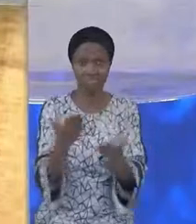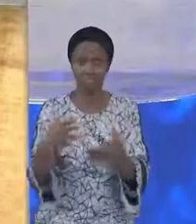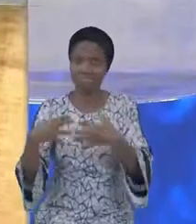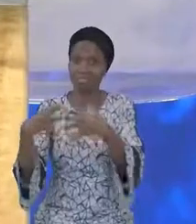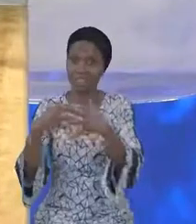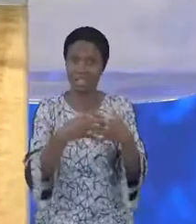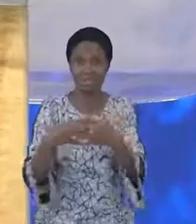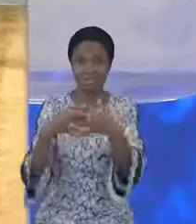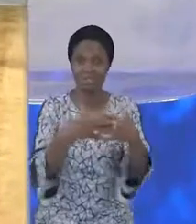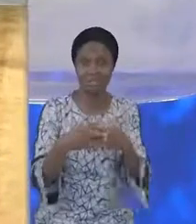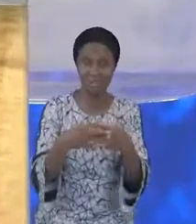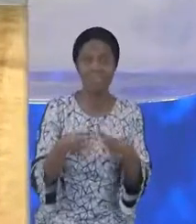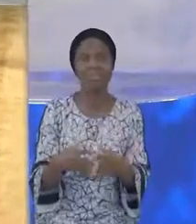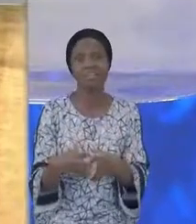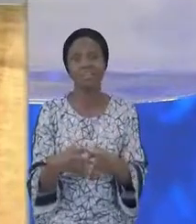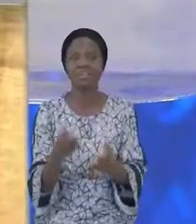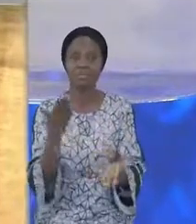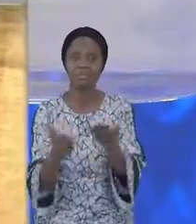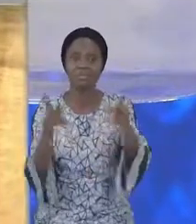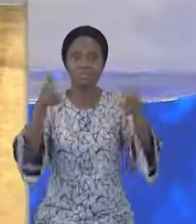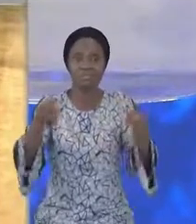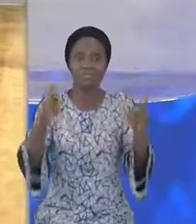États-Unis, ou bien le premier ministre